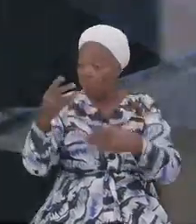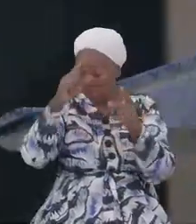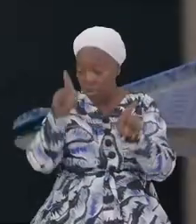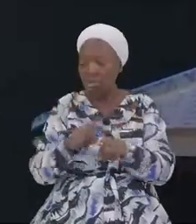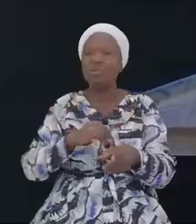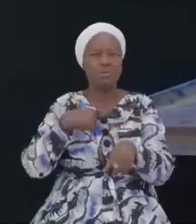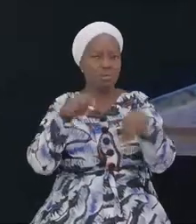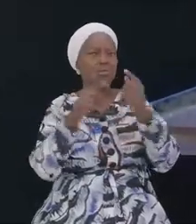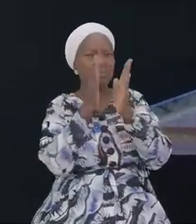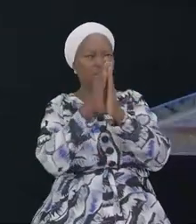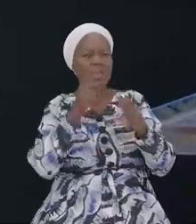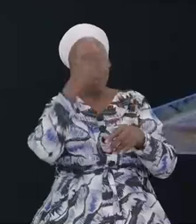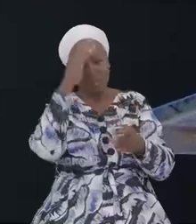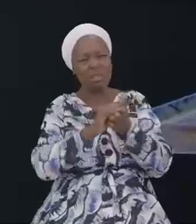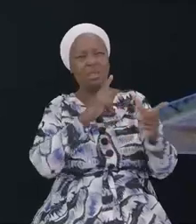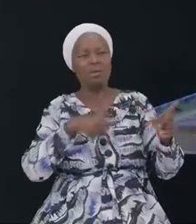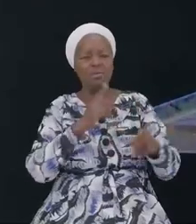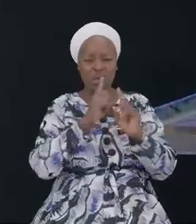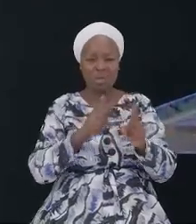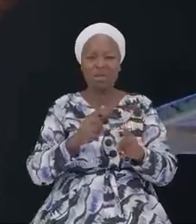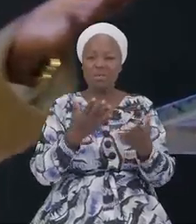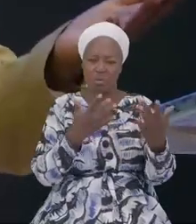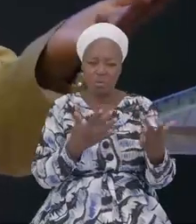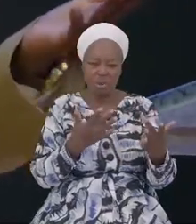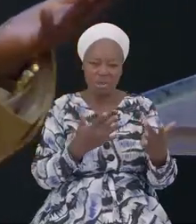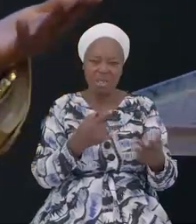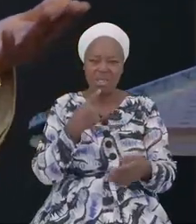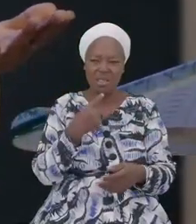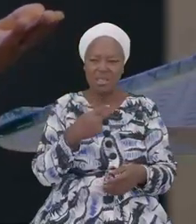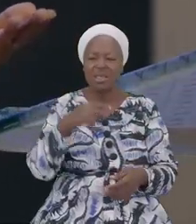l'alliance, nous allons prier, le Saint va attendre un instant. Il dit parce que